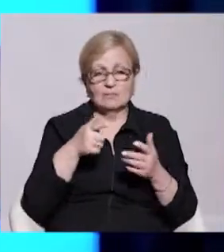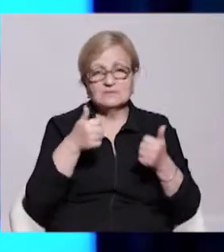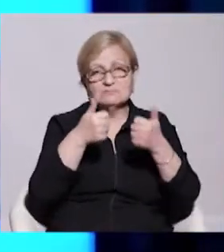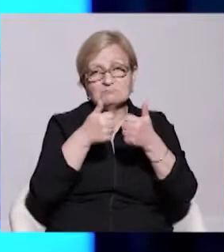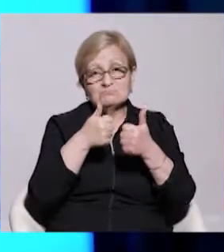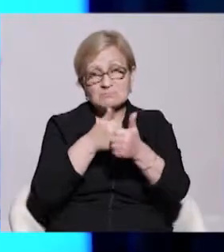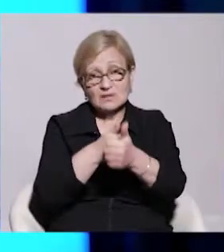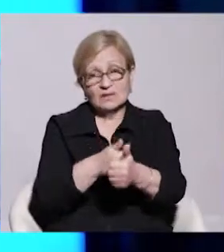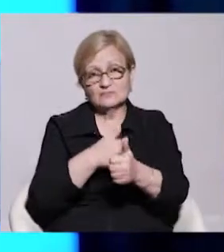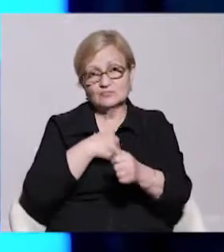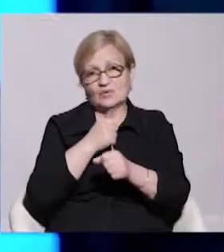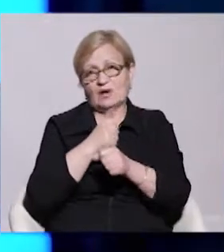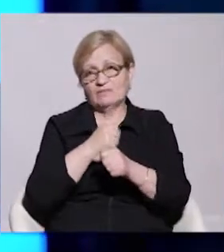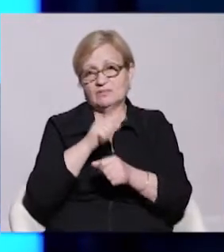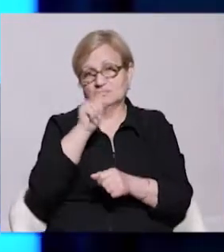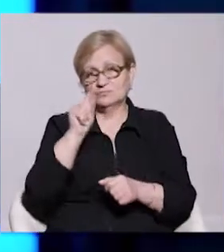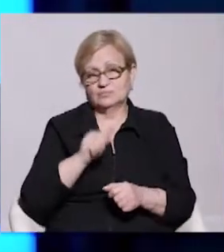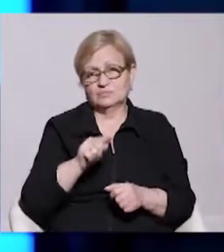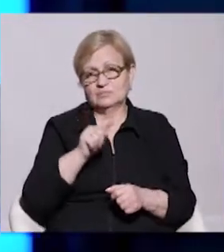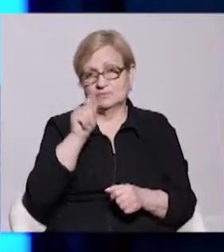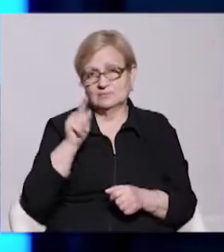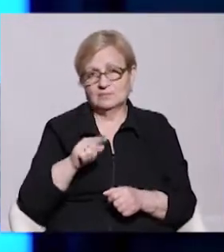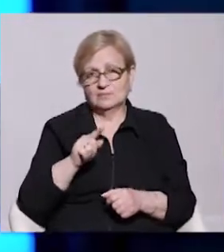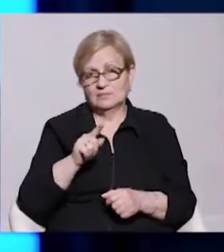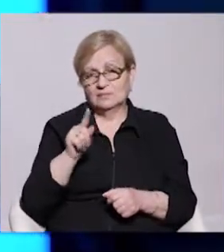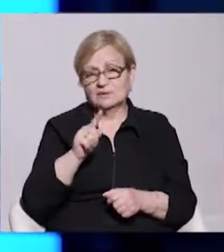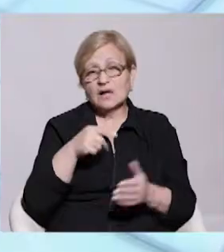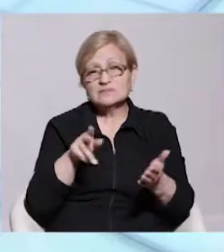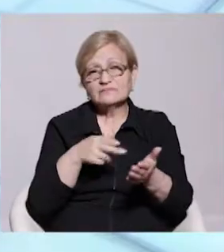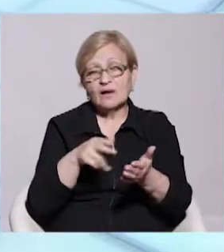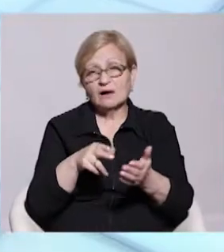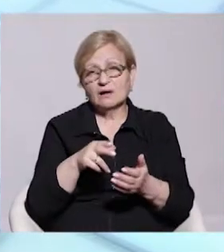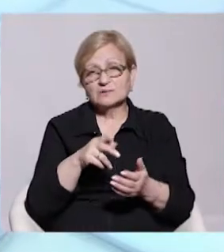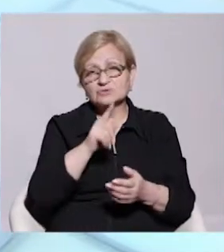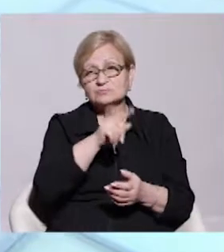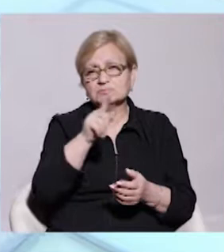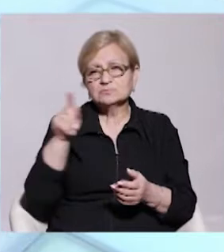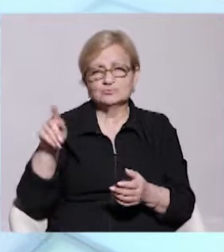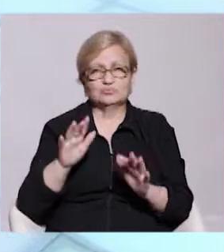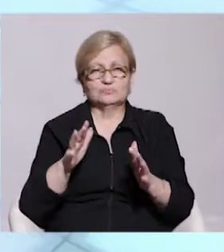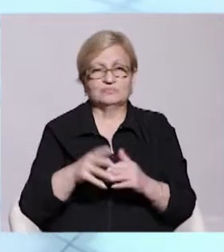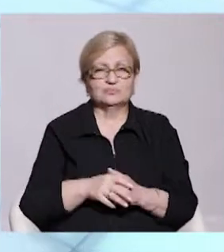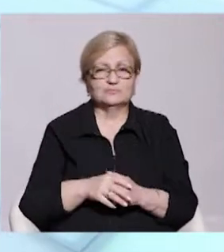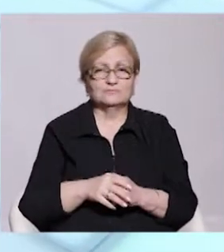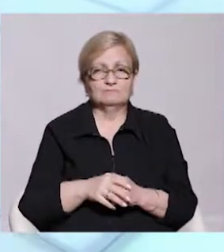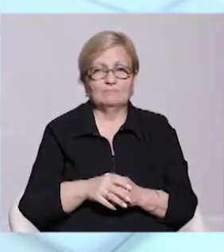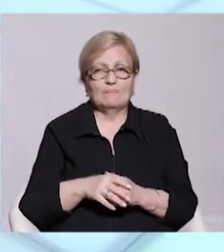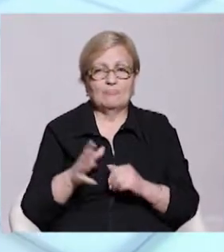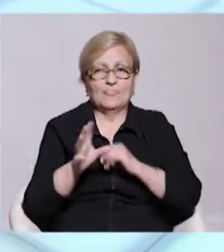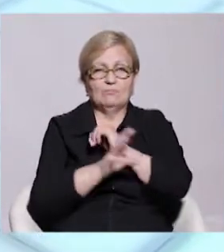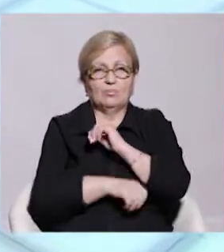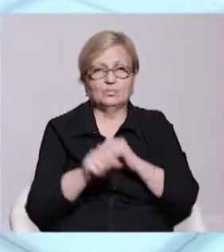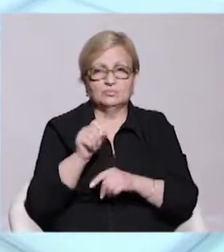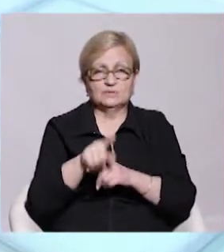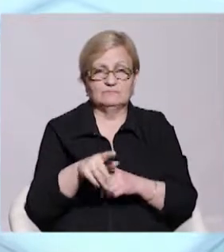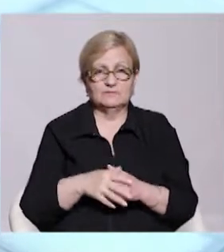მიხედვით მოვიფიქრეთ შეკითხვები. რას გვიჩვენებდა, რას გამოვთვლიდით თითოეულ შემთხვევაში? ძალიან კარგი. ბოლო დავალება,